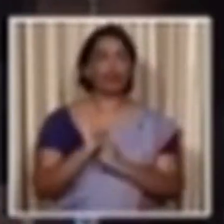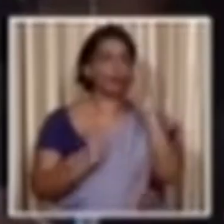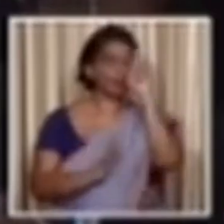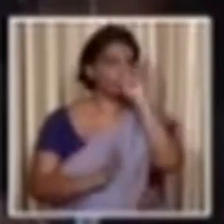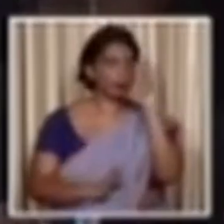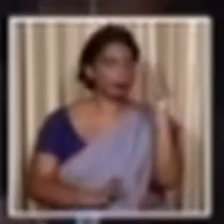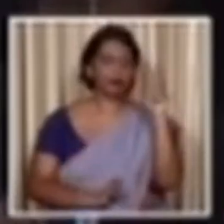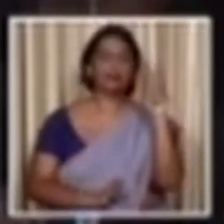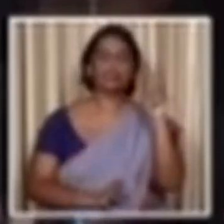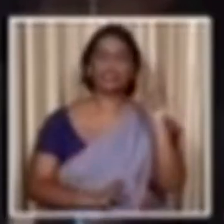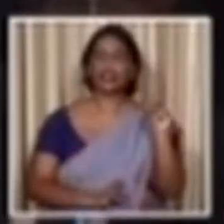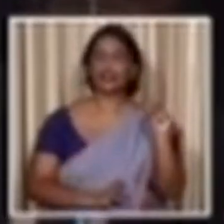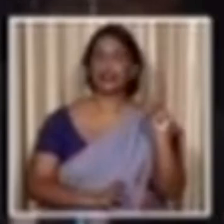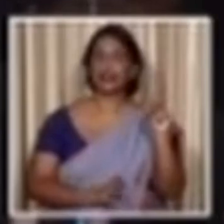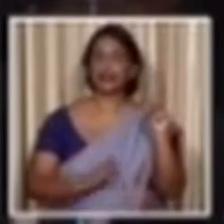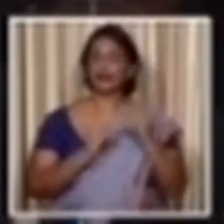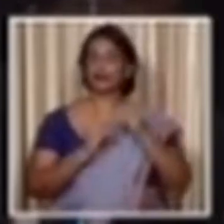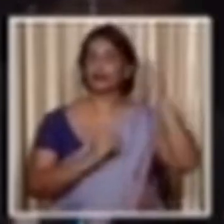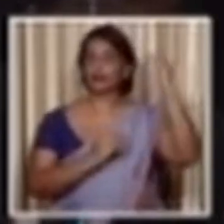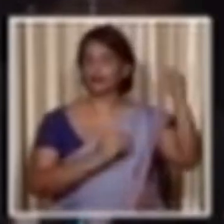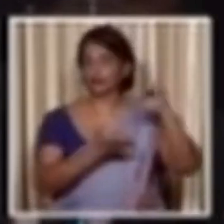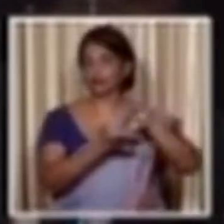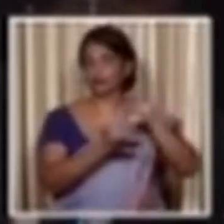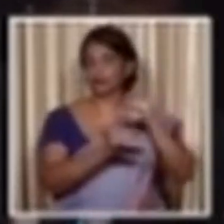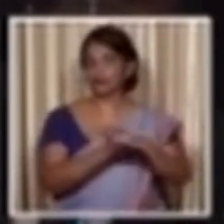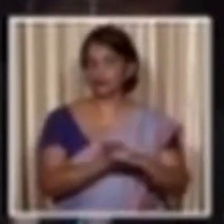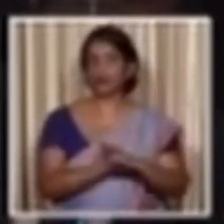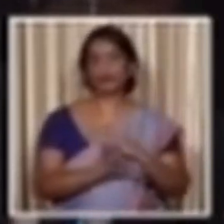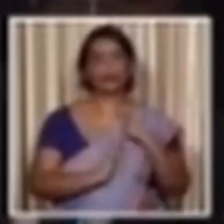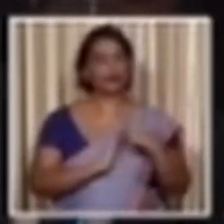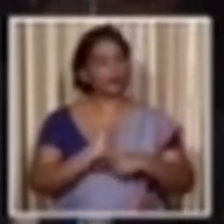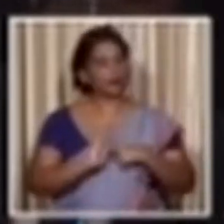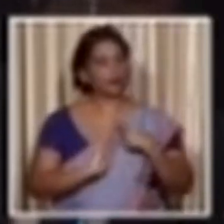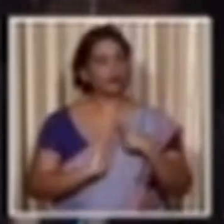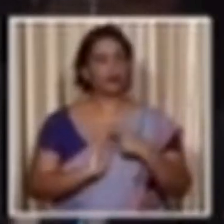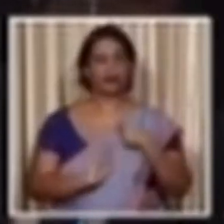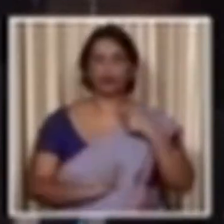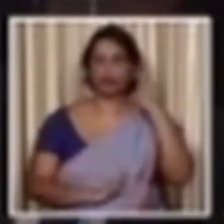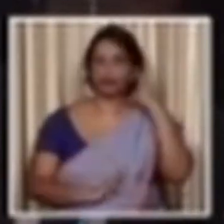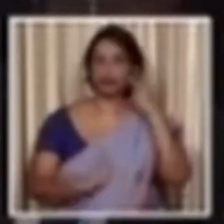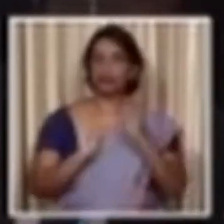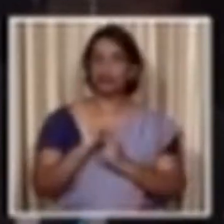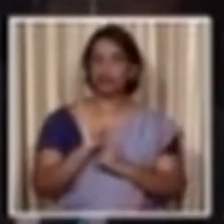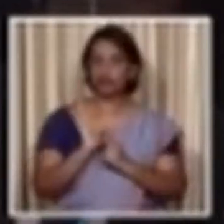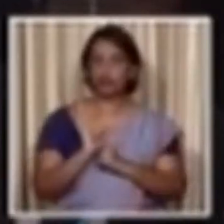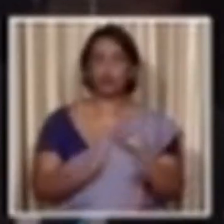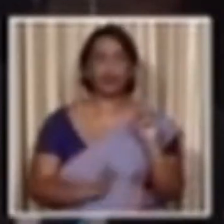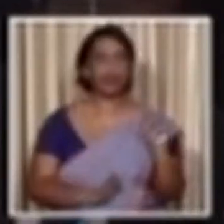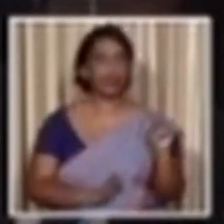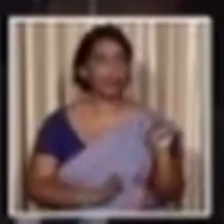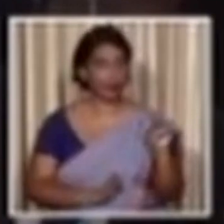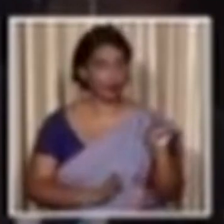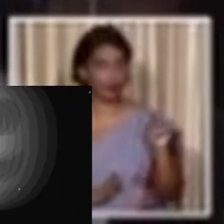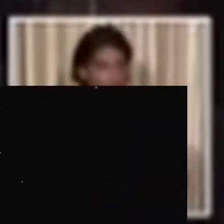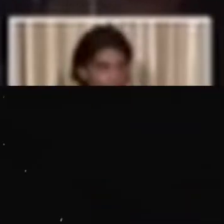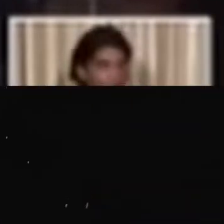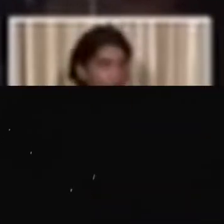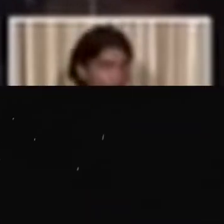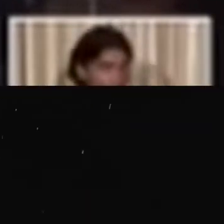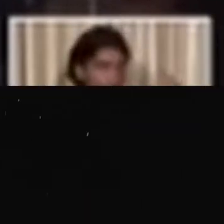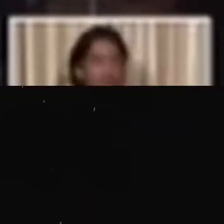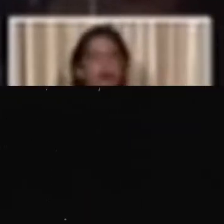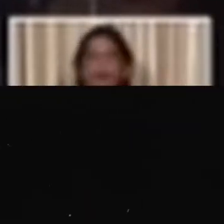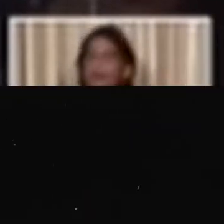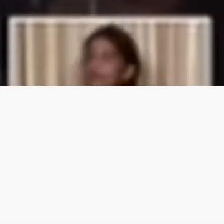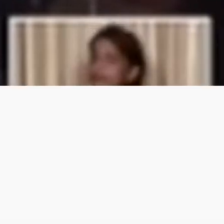මාසයේ 11 වෙනිදාට නියම කරලා තියෙනවා. මුළු රටම දන්නවා නොවැම්බර් මාසයේ 11 වෙනිදා වන විට